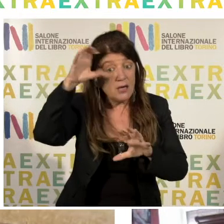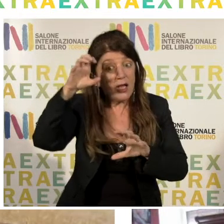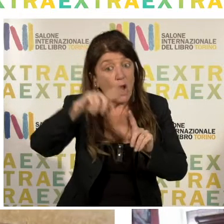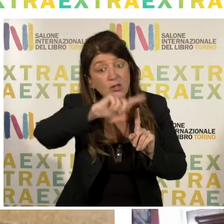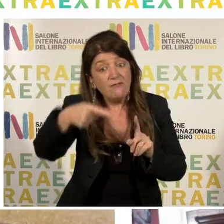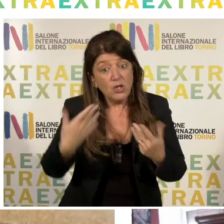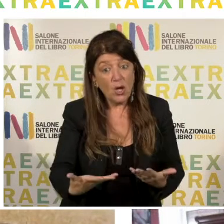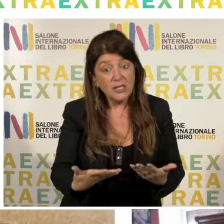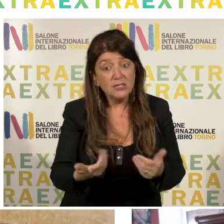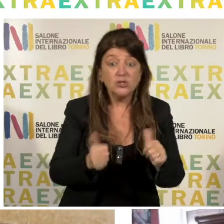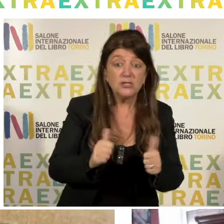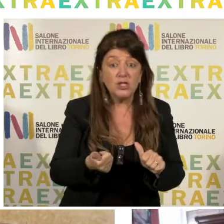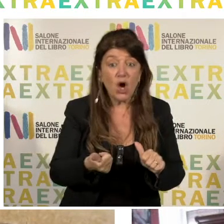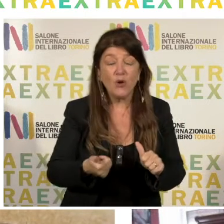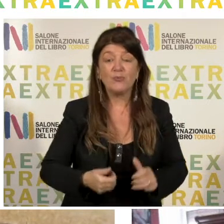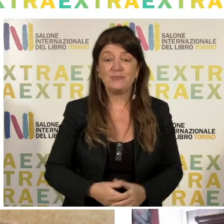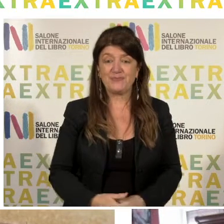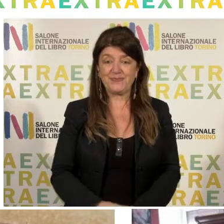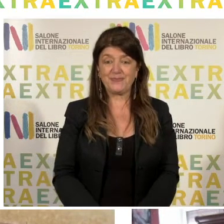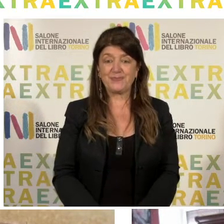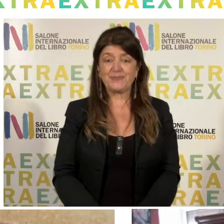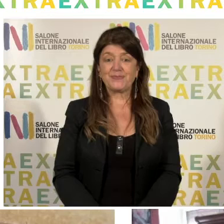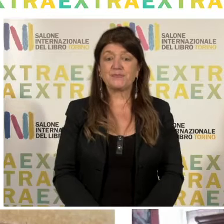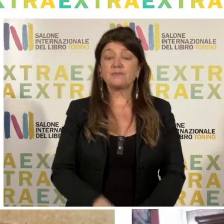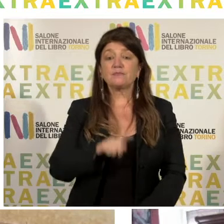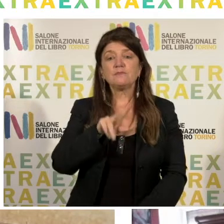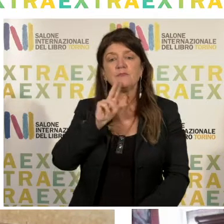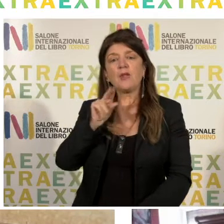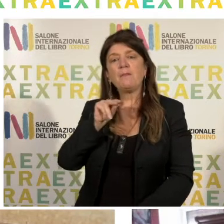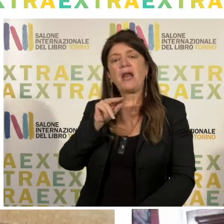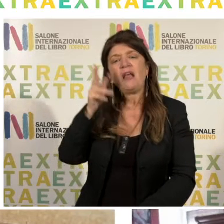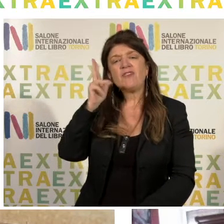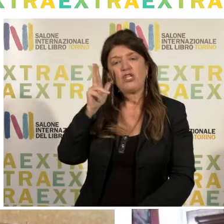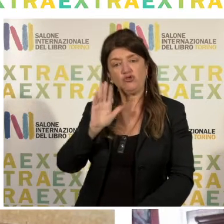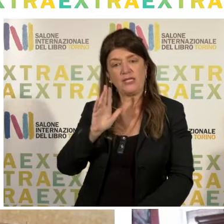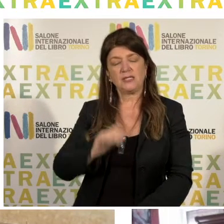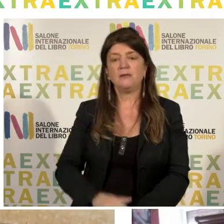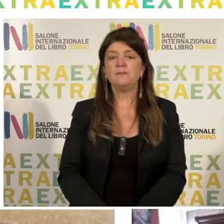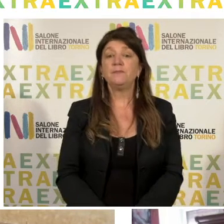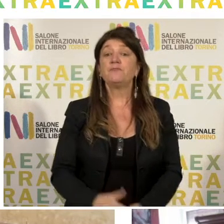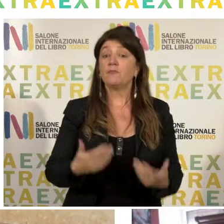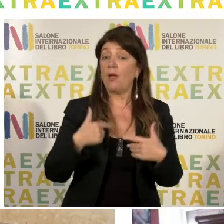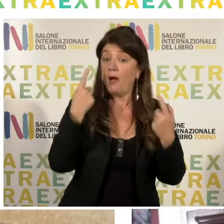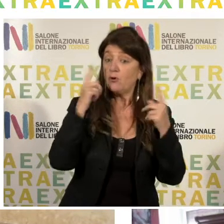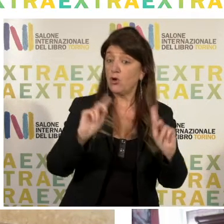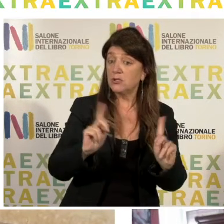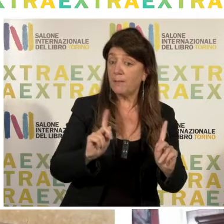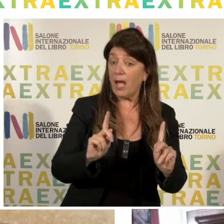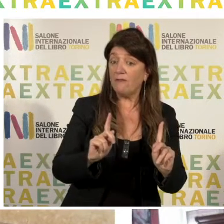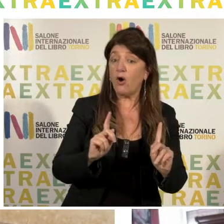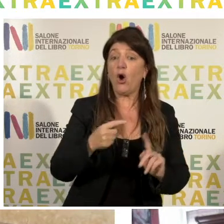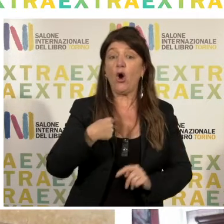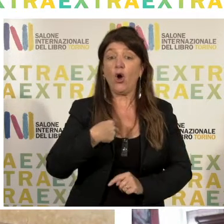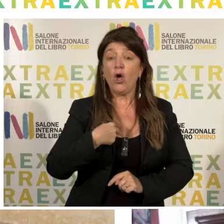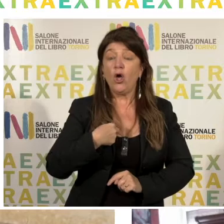On savait pas que mon père était un écrivain célèbre. Mon Non frère et sapevo moi, on che ne le mio savait padre pas. fosse uno scrittore Donc, celebre. Io e mio fratello non